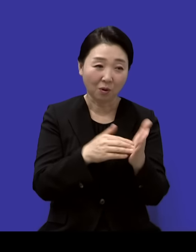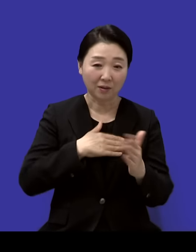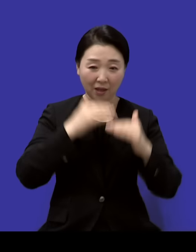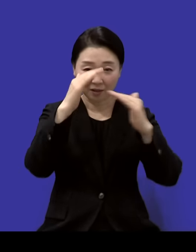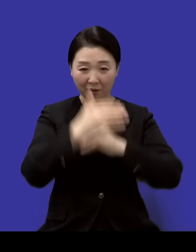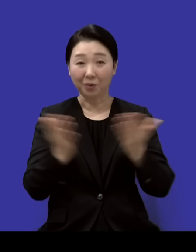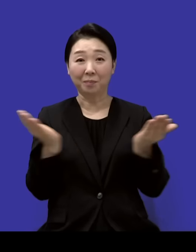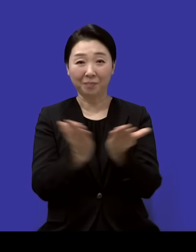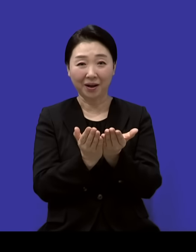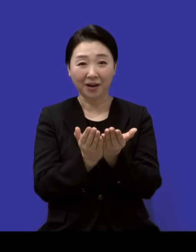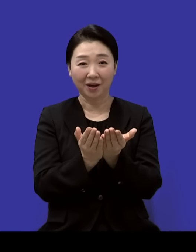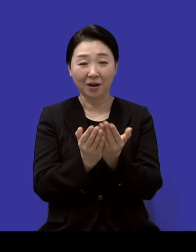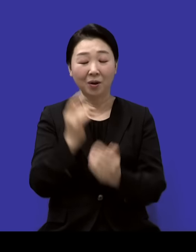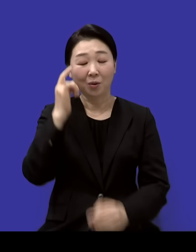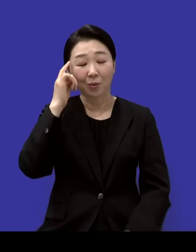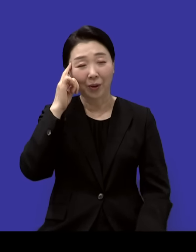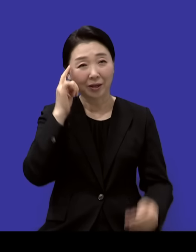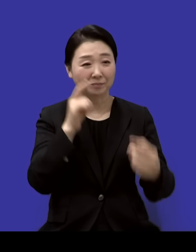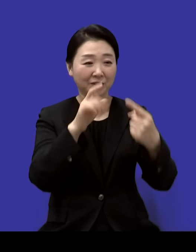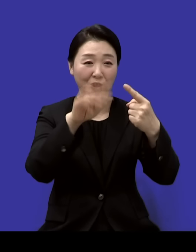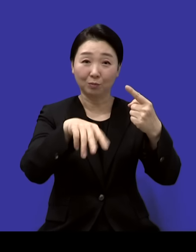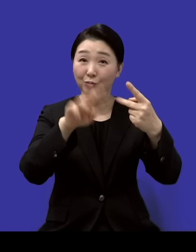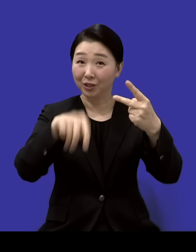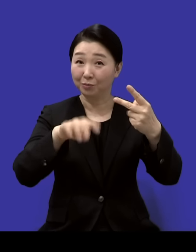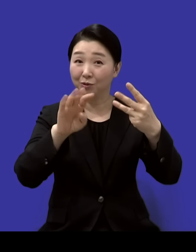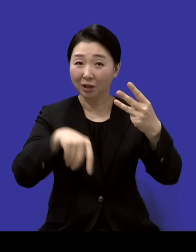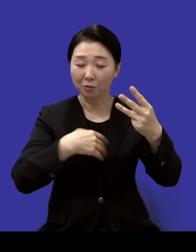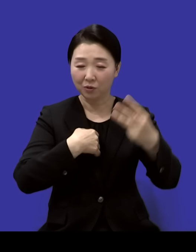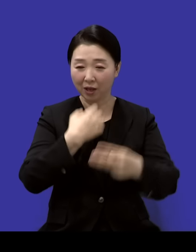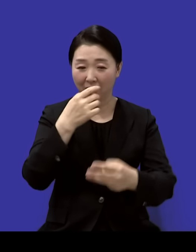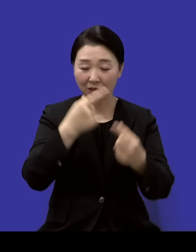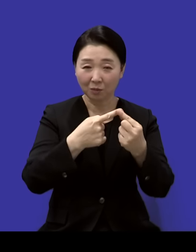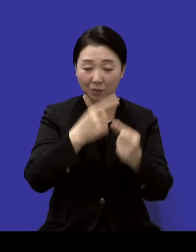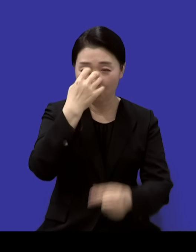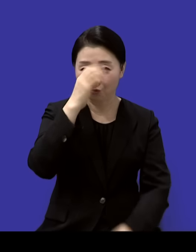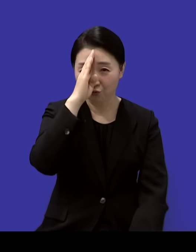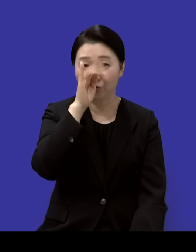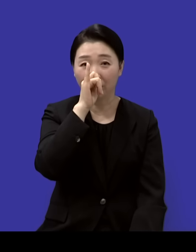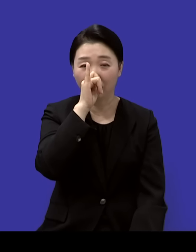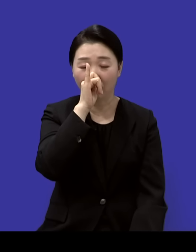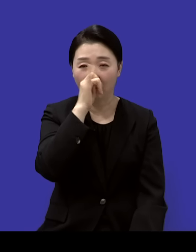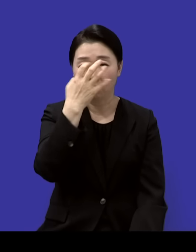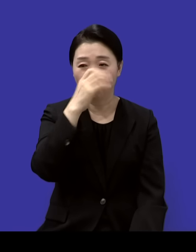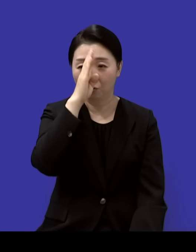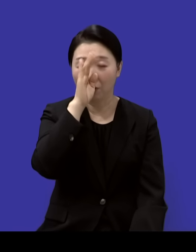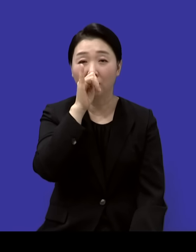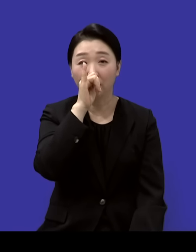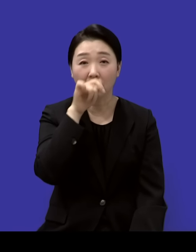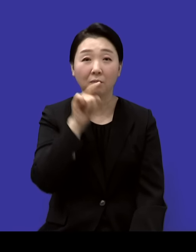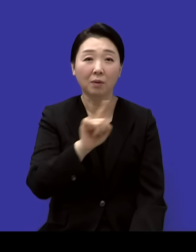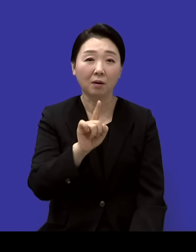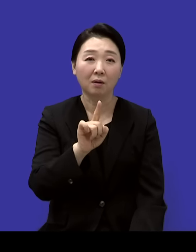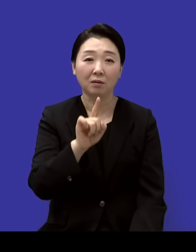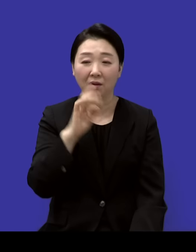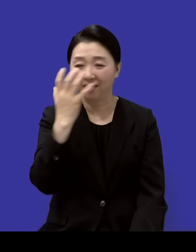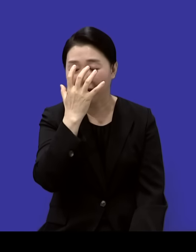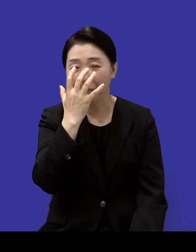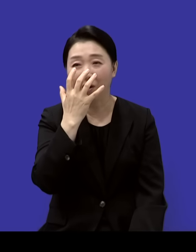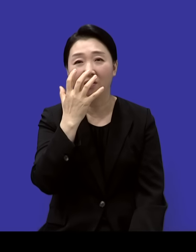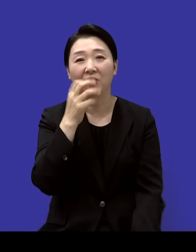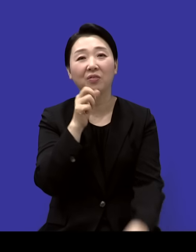같아요. 네. 총 세 부로 나눠져 있는데 첫 번째가 제가 우울증 겪으면서 네. 제가 겪은 우울증이 좀 정확하게는 가면성